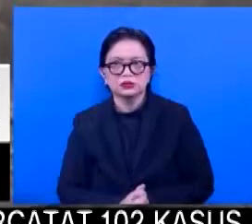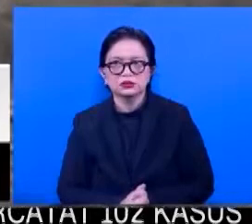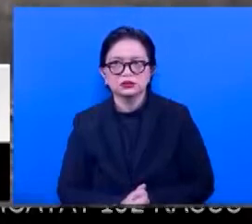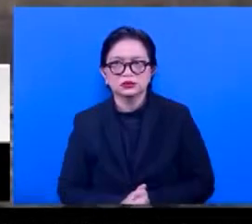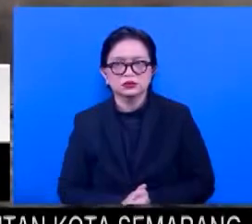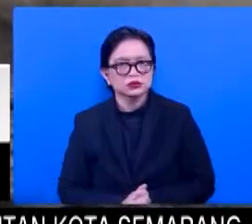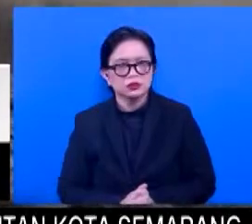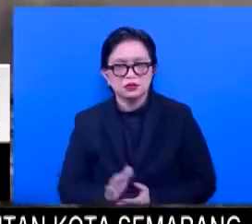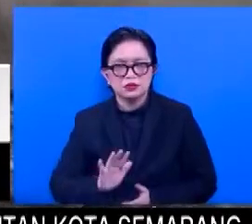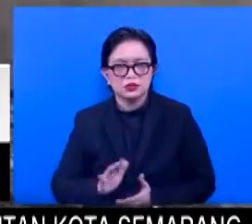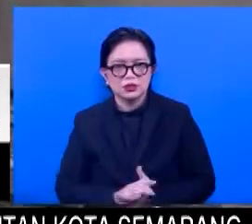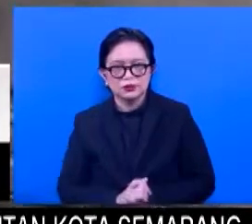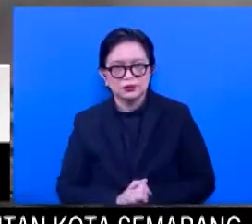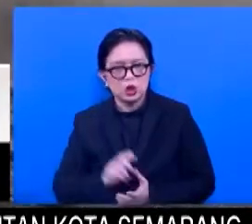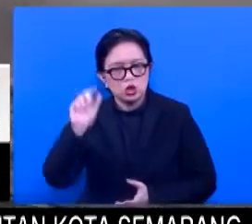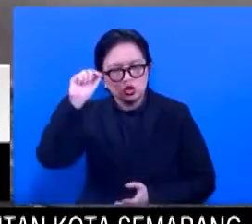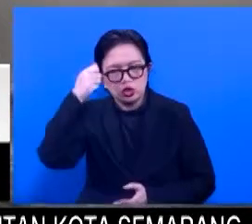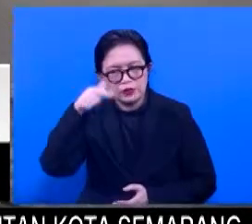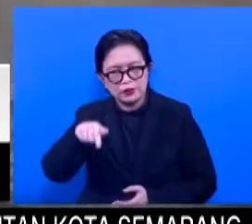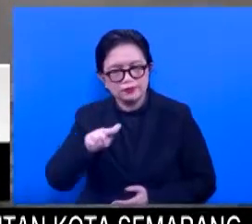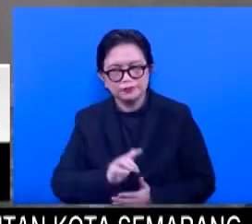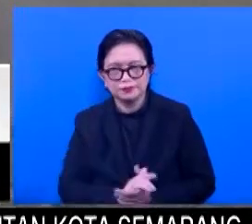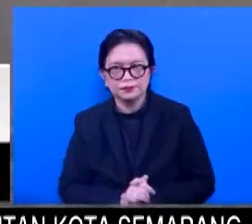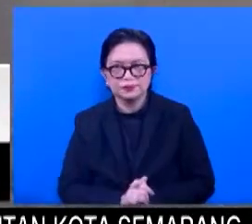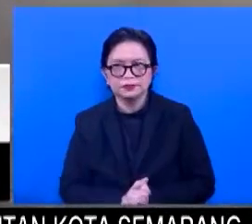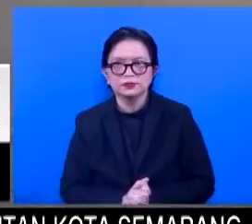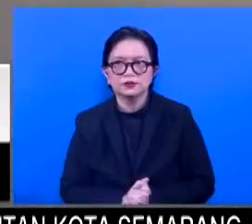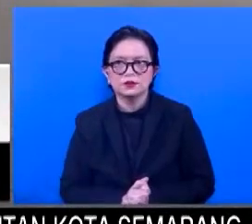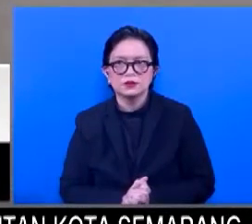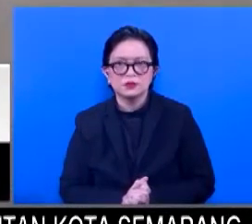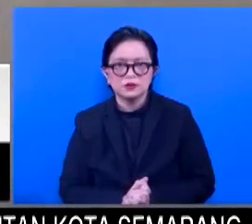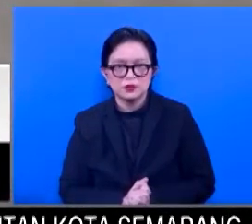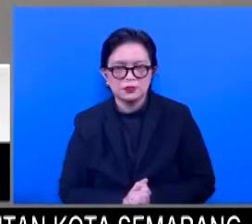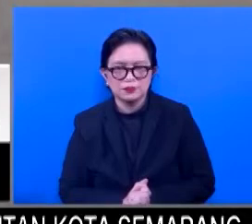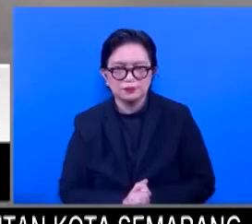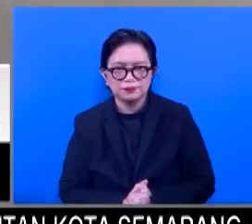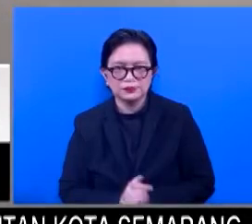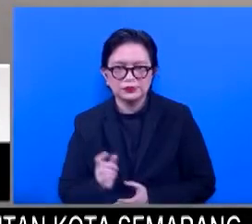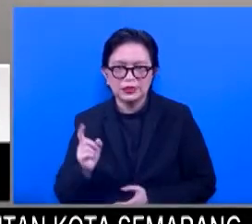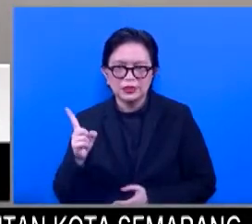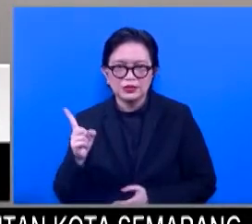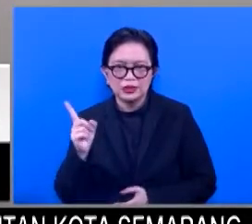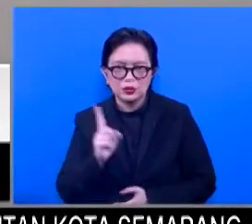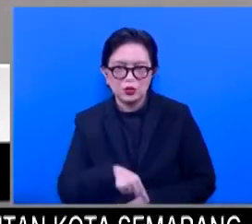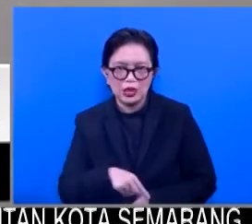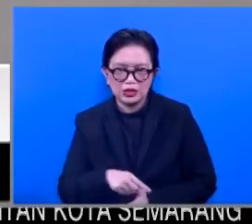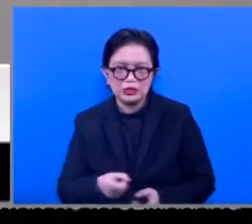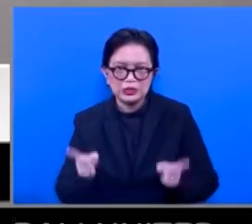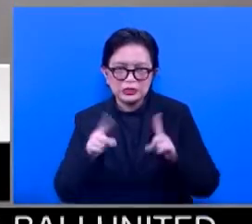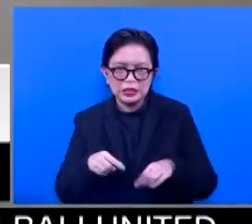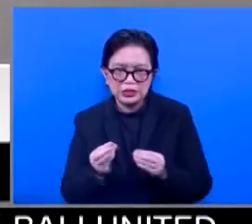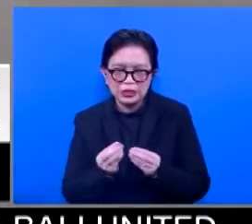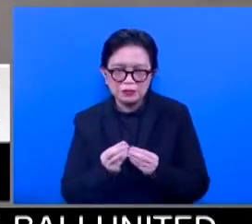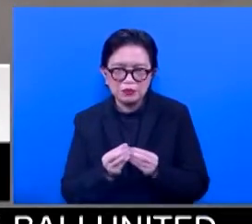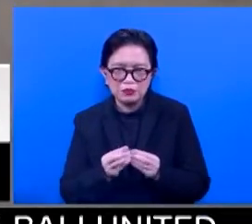Serius gak dibuat-buat ini. Salah satu segmen Sehari Menjadi yang wow, yang pernah saya bikin.